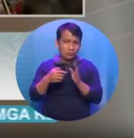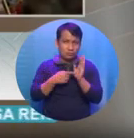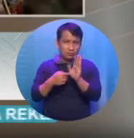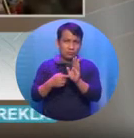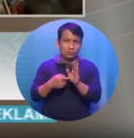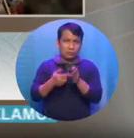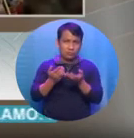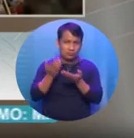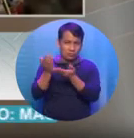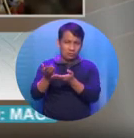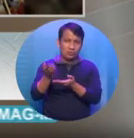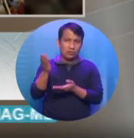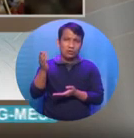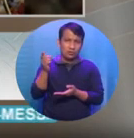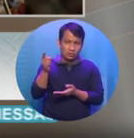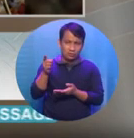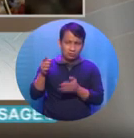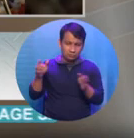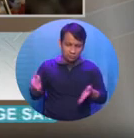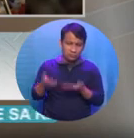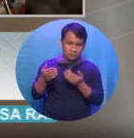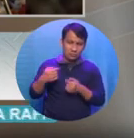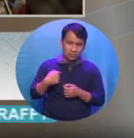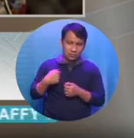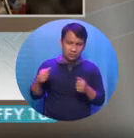tinutuloy ko na kasi ikaw yung naghamon sa akin.